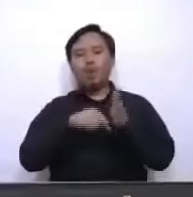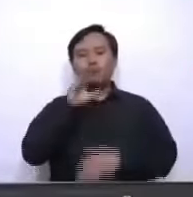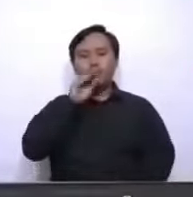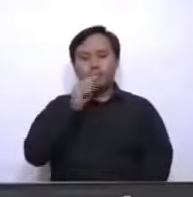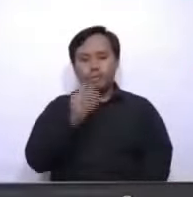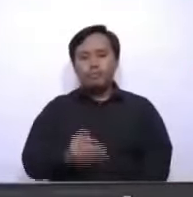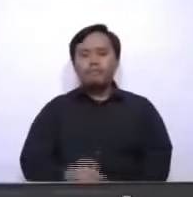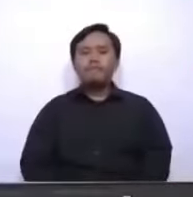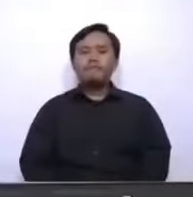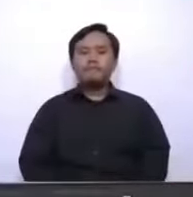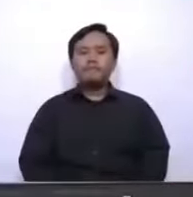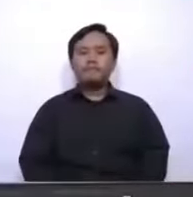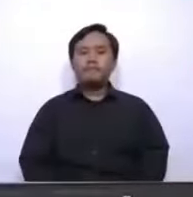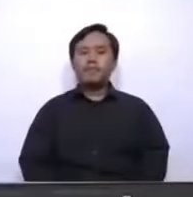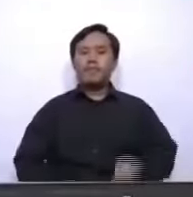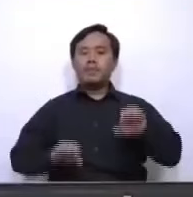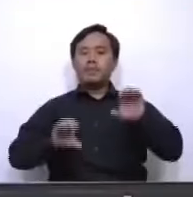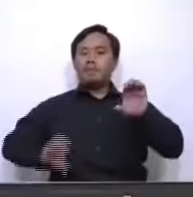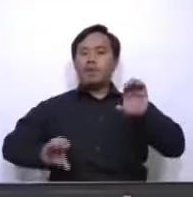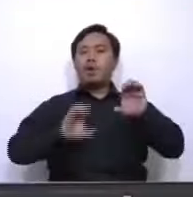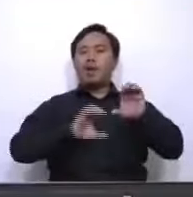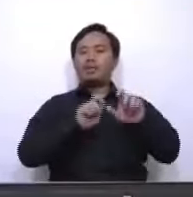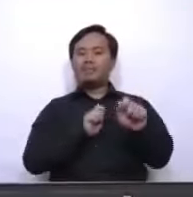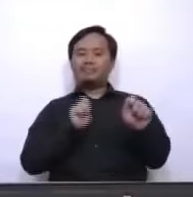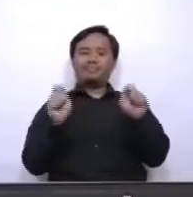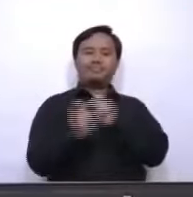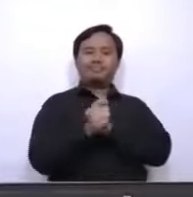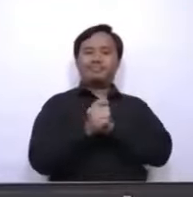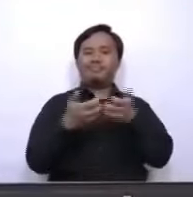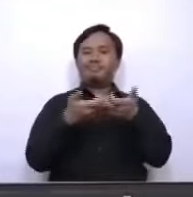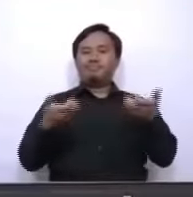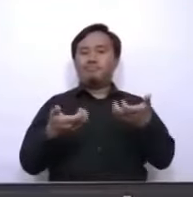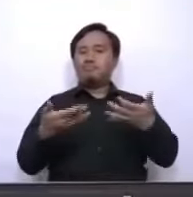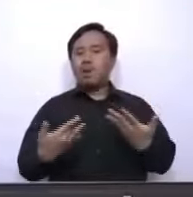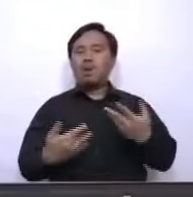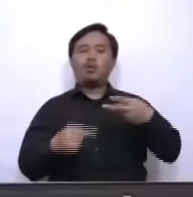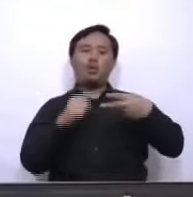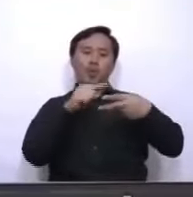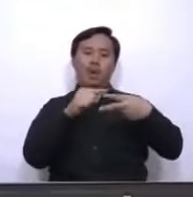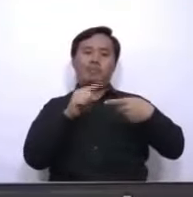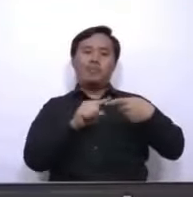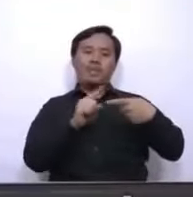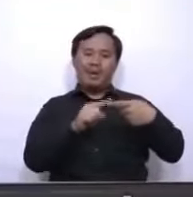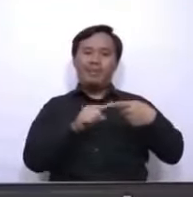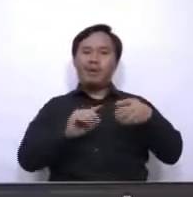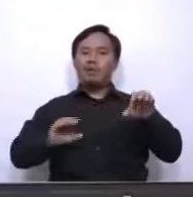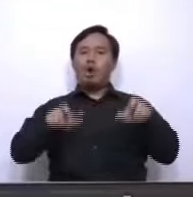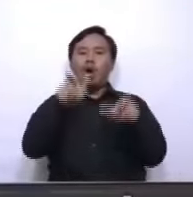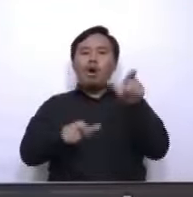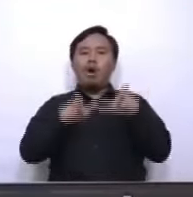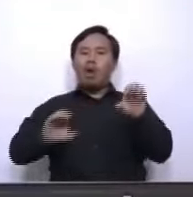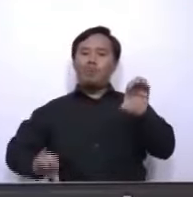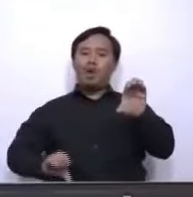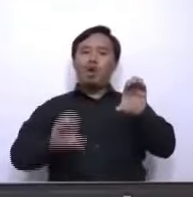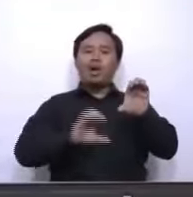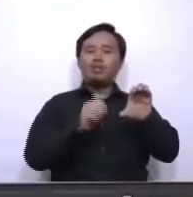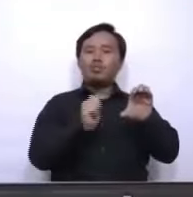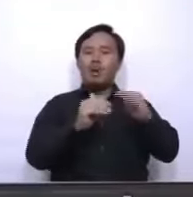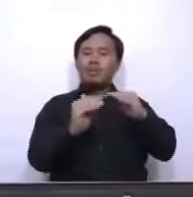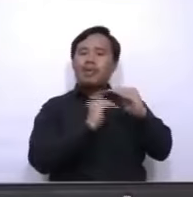berbicara. Reformasi birokrasi itu dibagi dua. Yang pertama adalah penataan birokrat agar birokrat ini berbasis